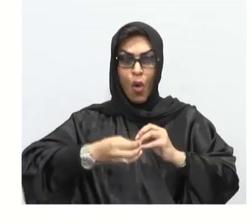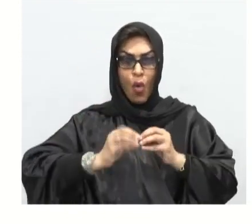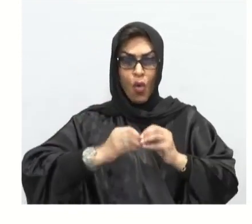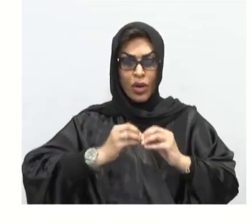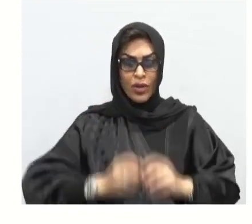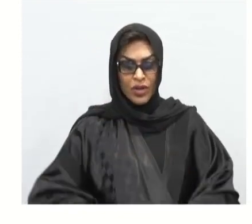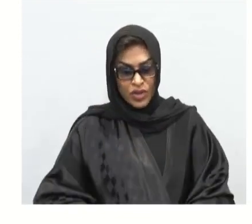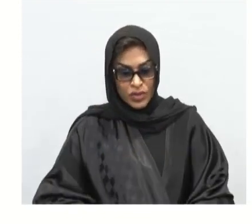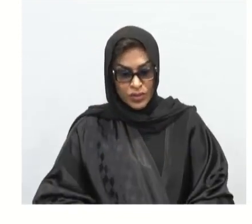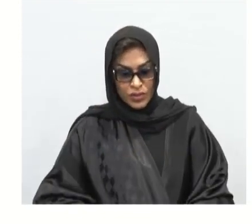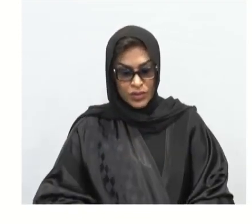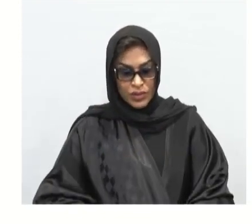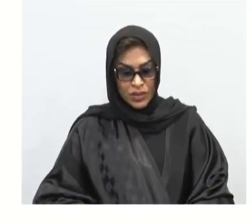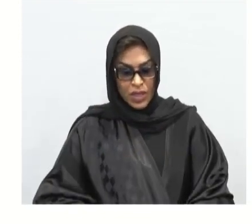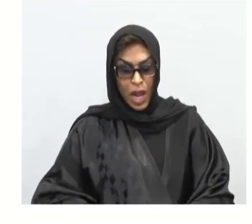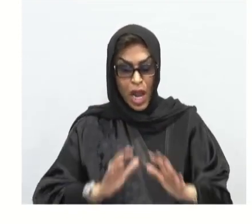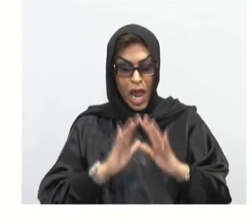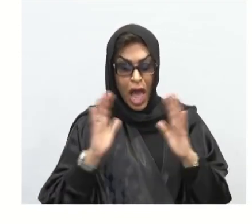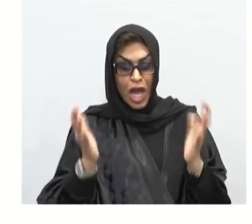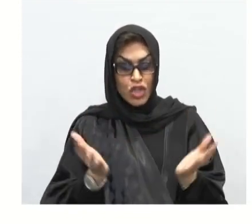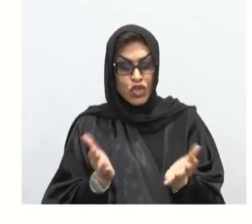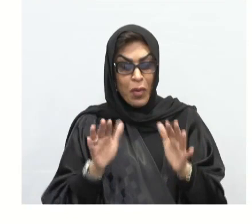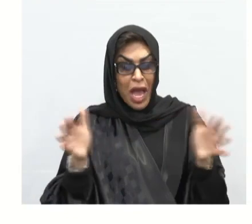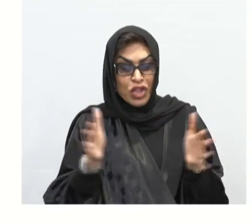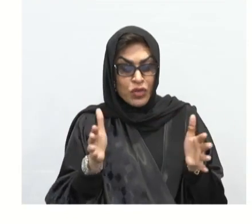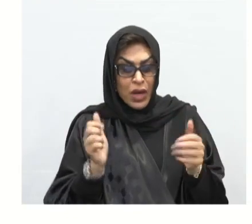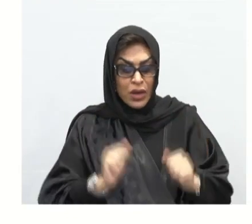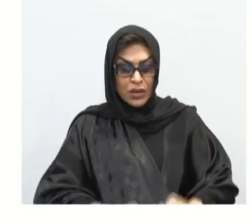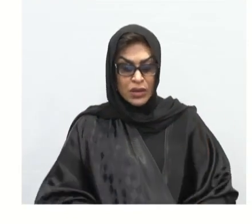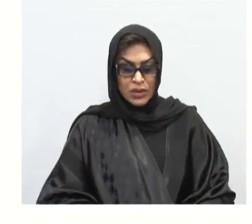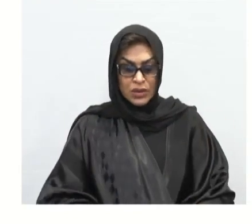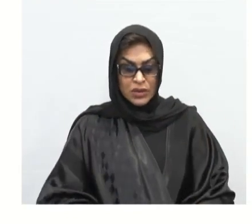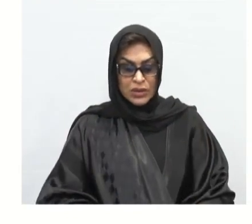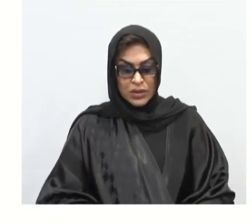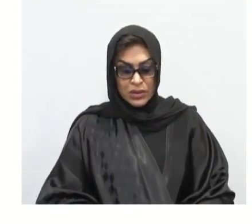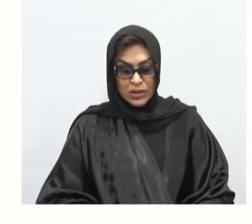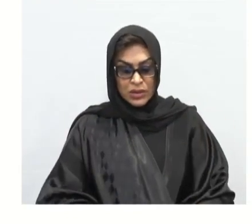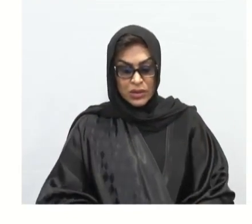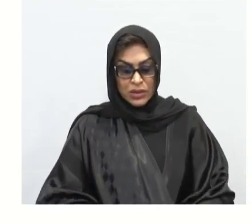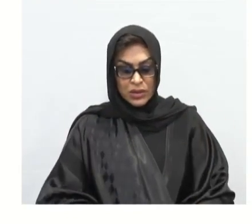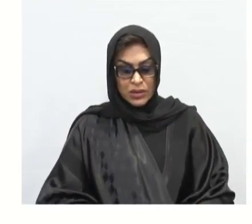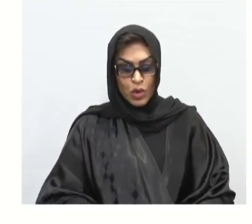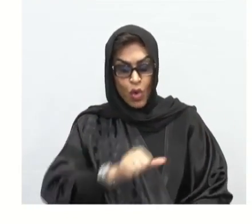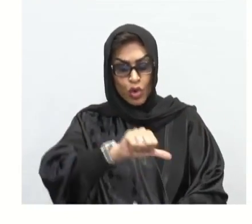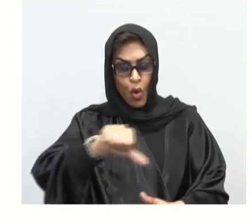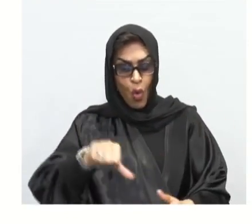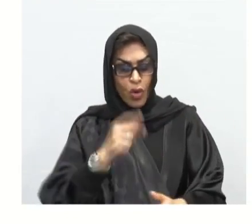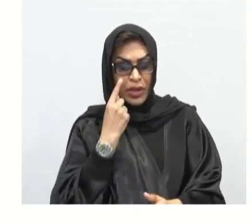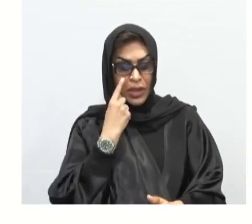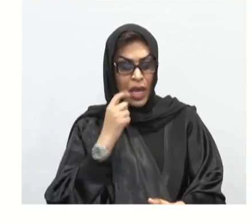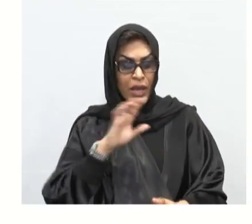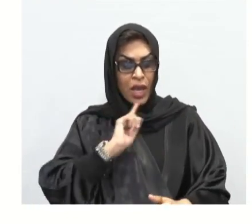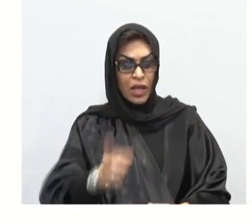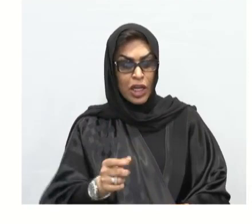النجم تختلف كذلك نجوم باختلاف حجمها وكذلك تختلف باختلاف دوره الحياه